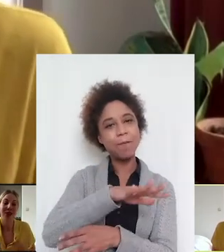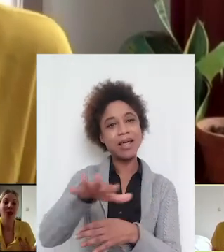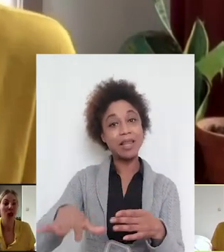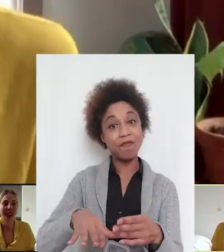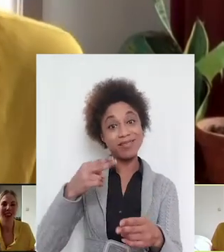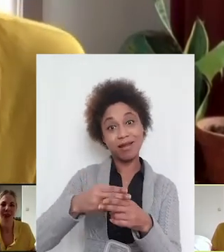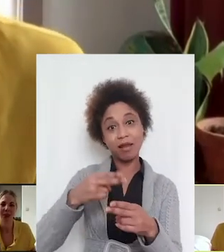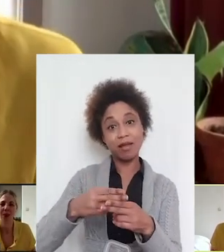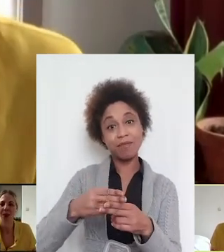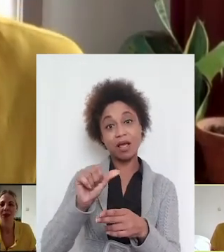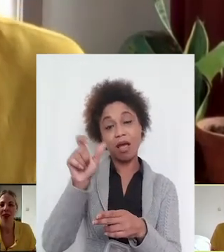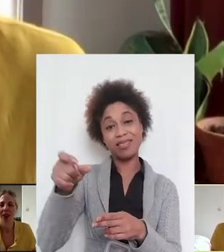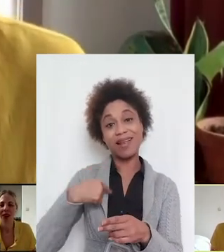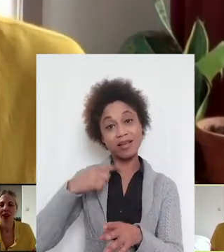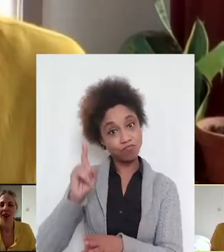echt een must is.